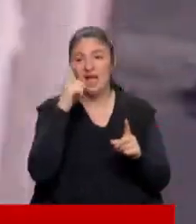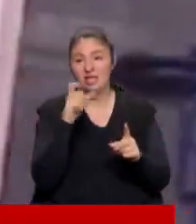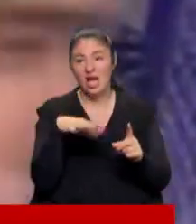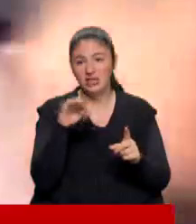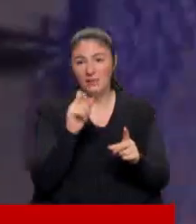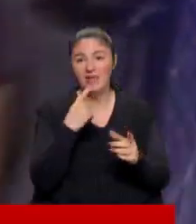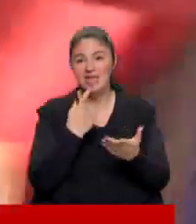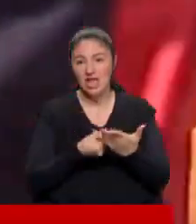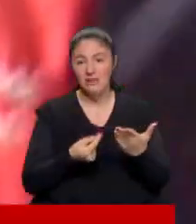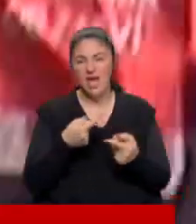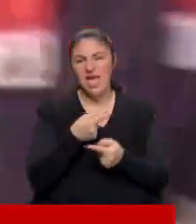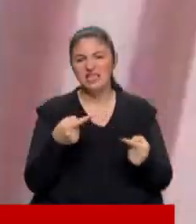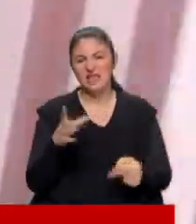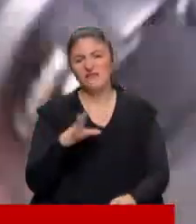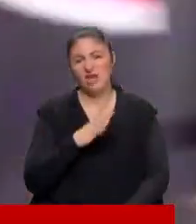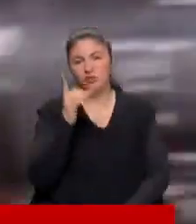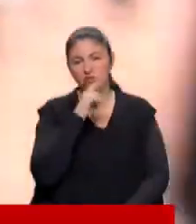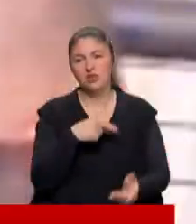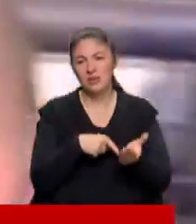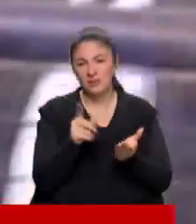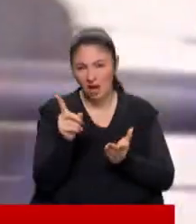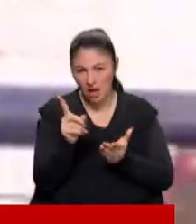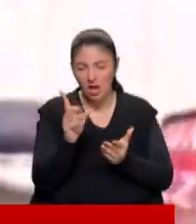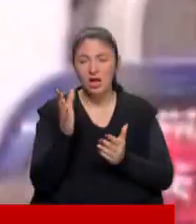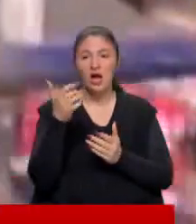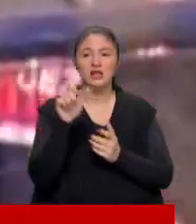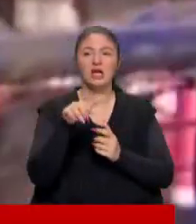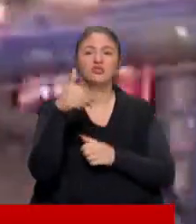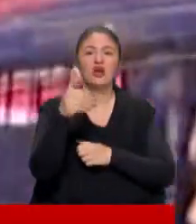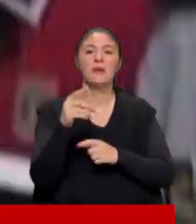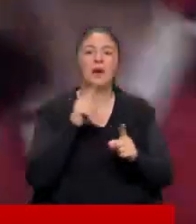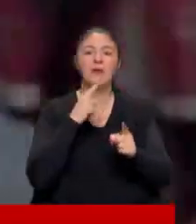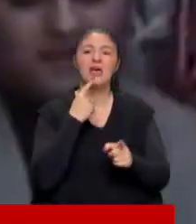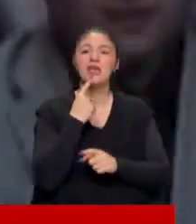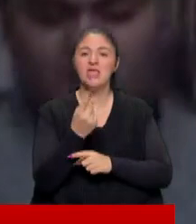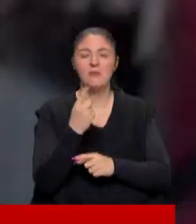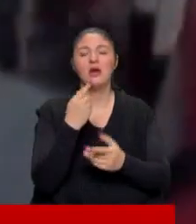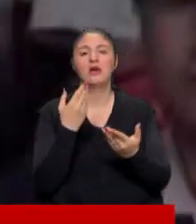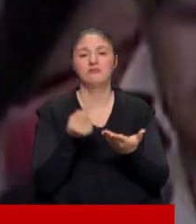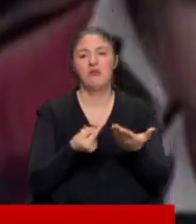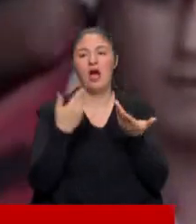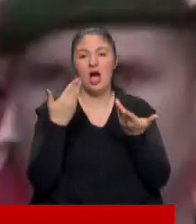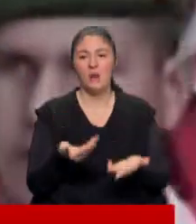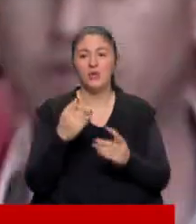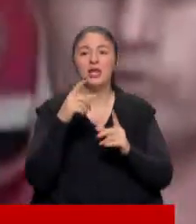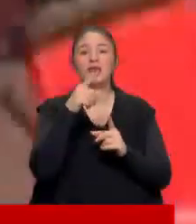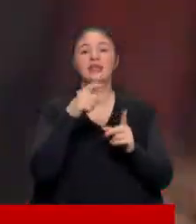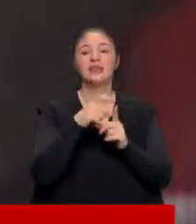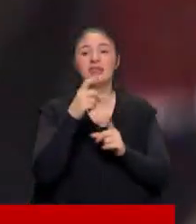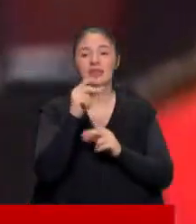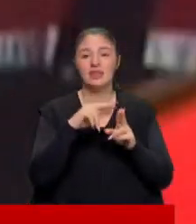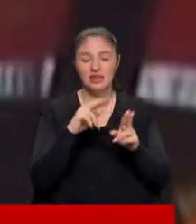hazırlanan iddianame eksiklikler nedeniyle iptal edildi. 6 ay sonra mahkeme iddianameyi kabul etti. Samas, Dink